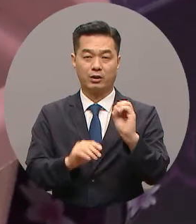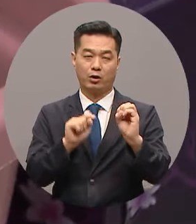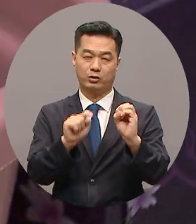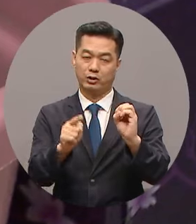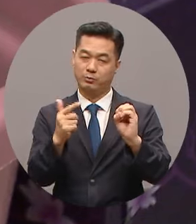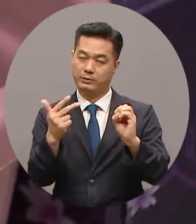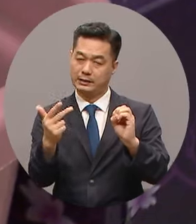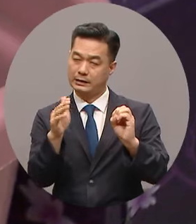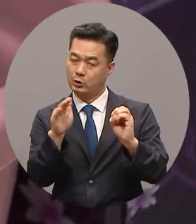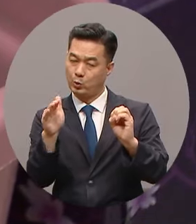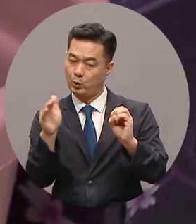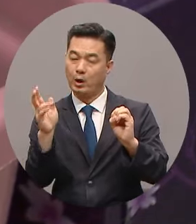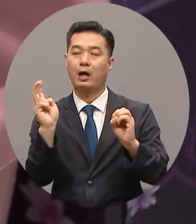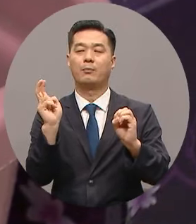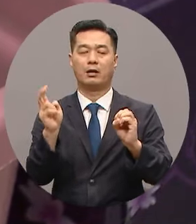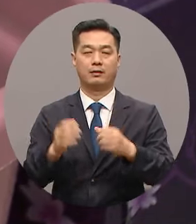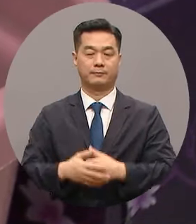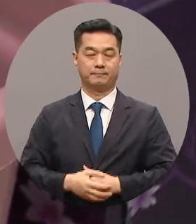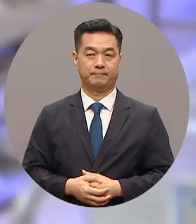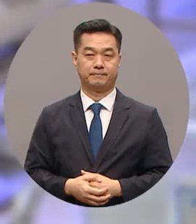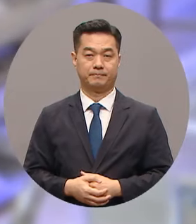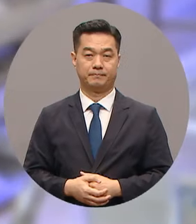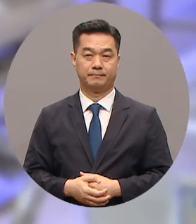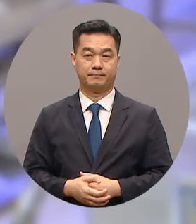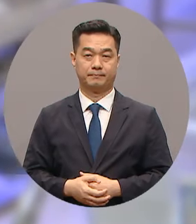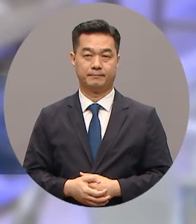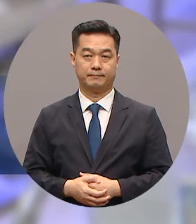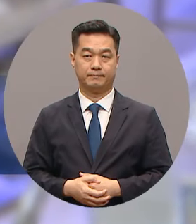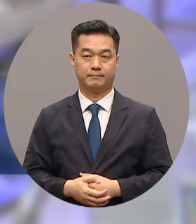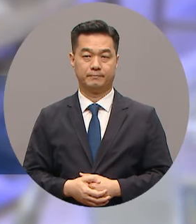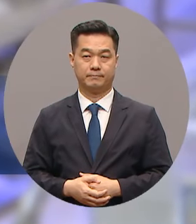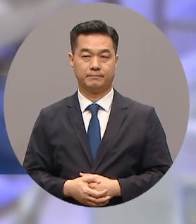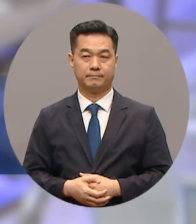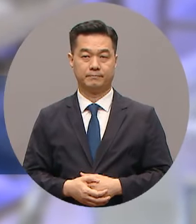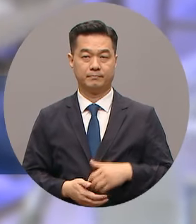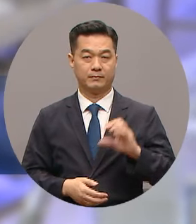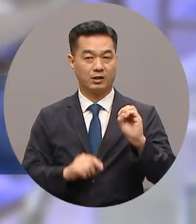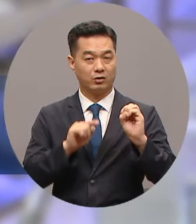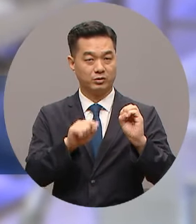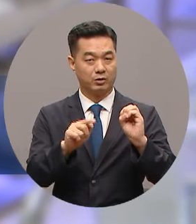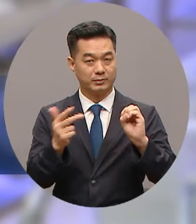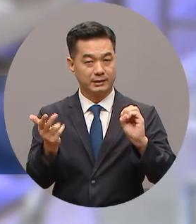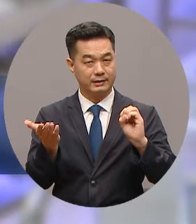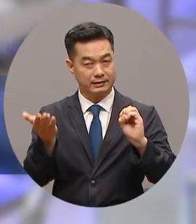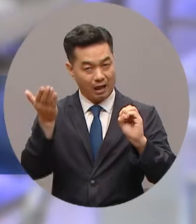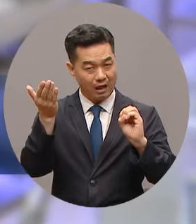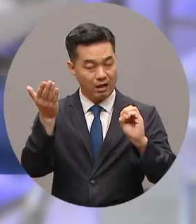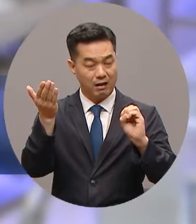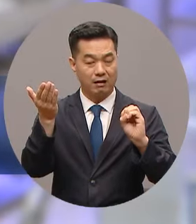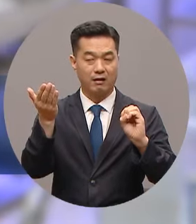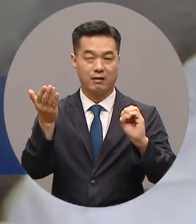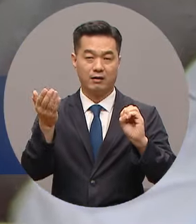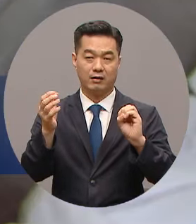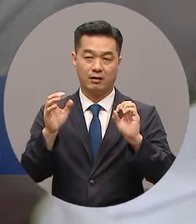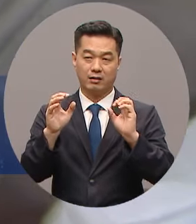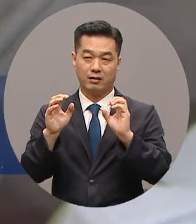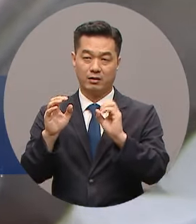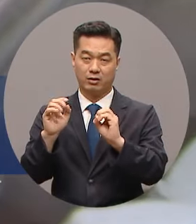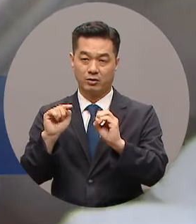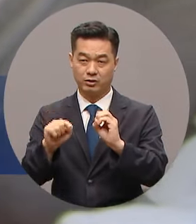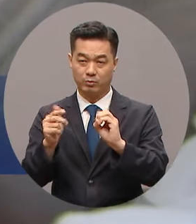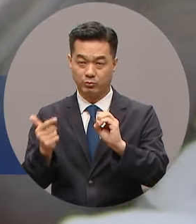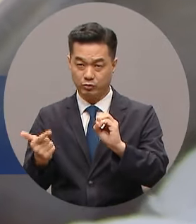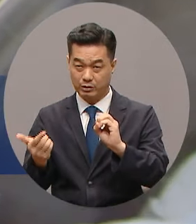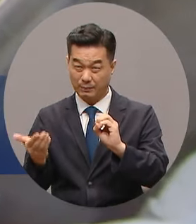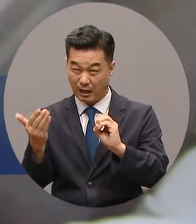유지할 수 있을 것이란 전망도 나옵니다 0점 7대 6 대까지는 떨어지지